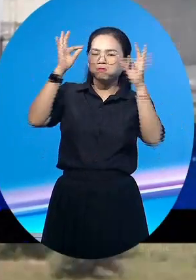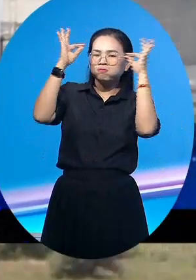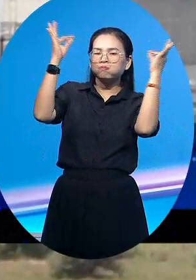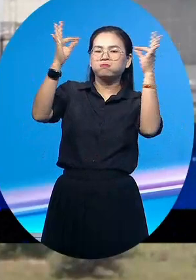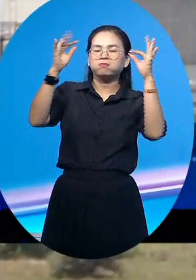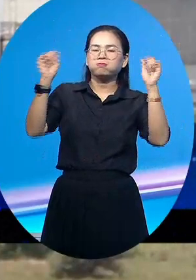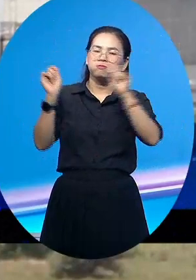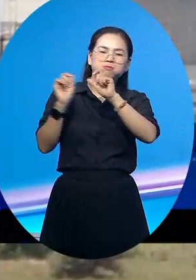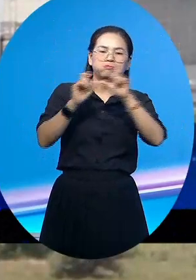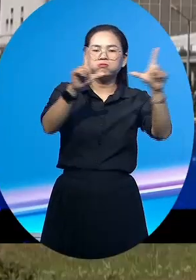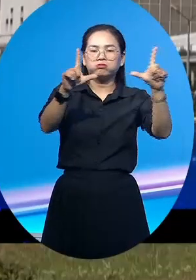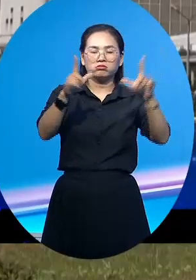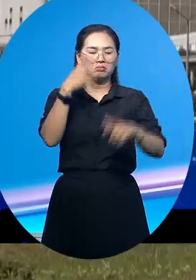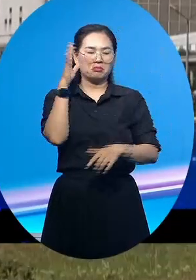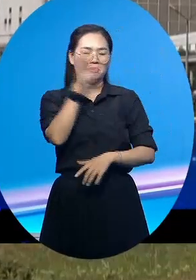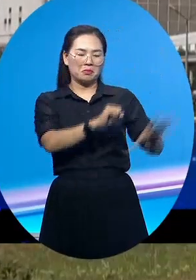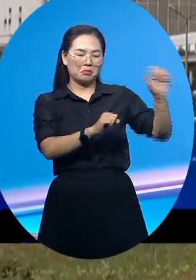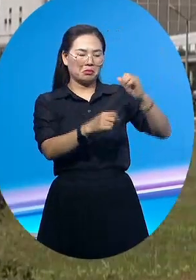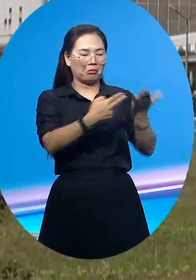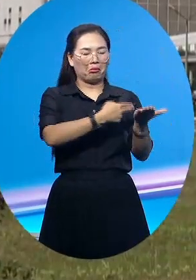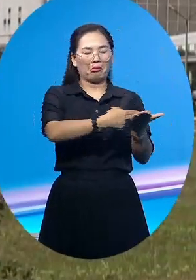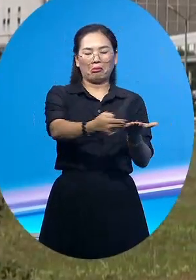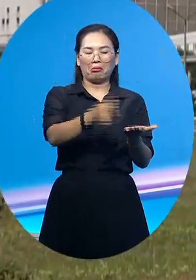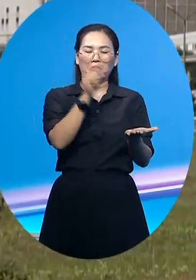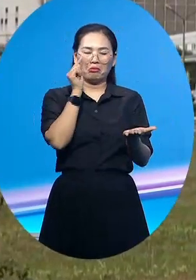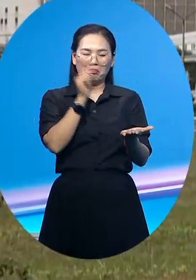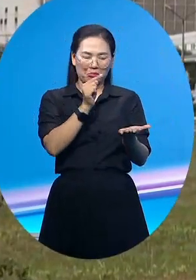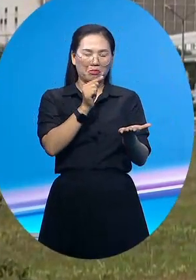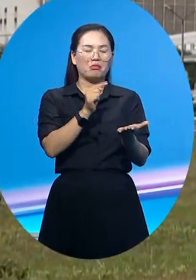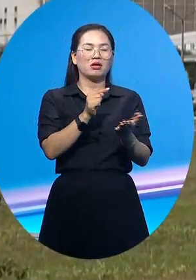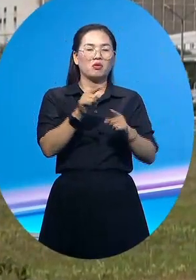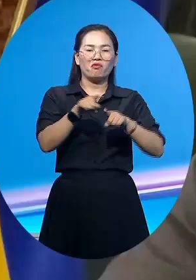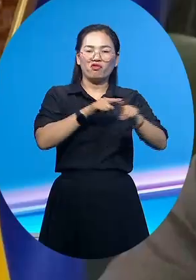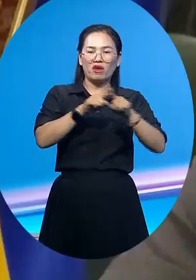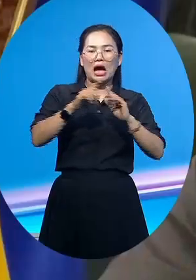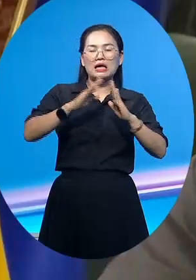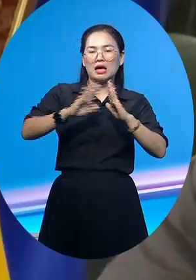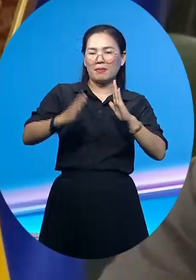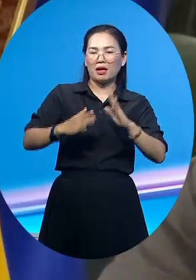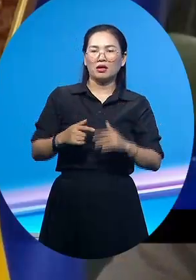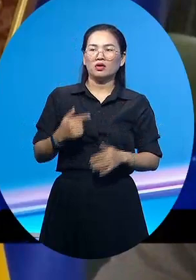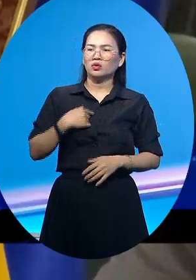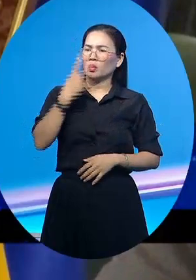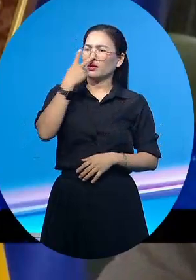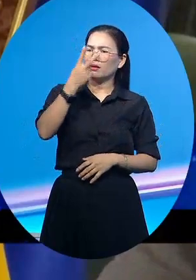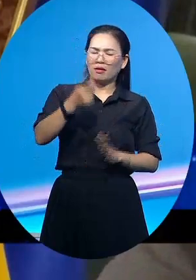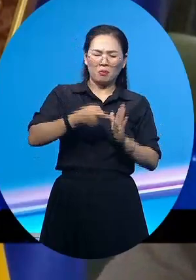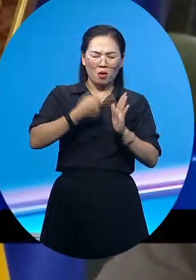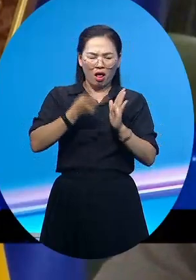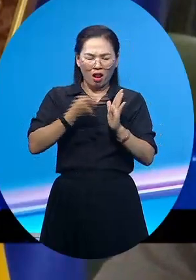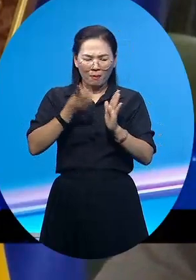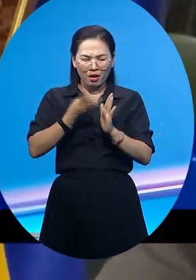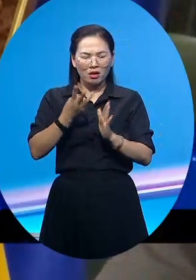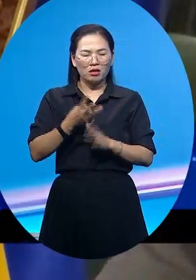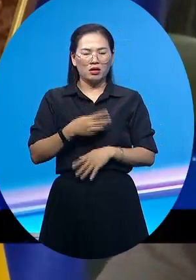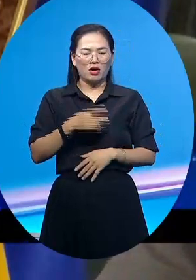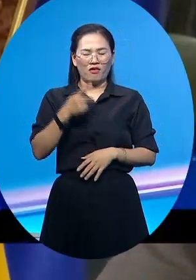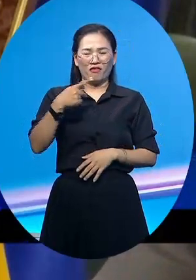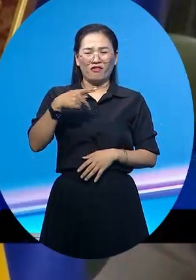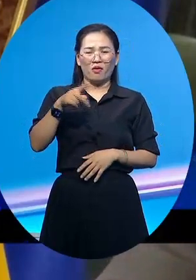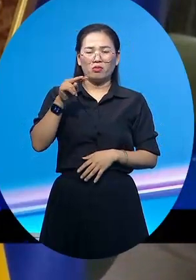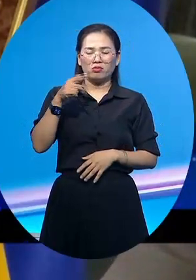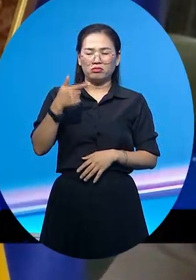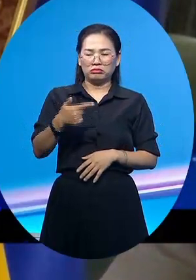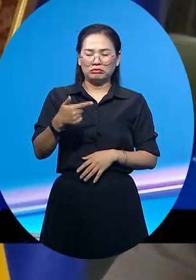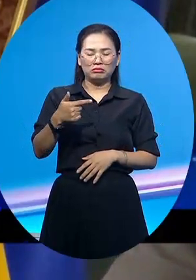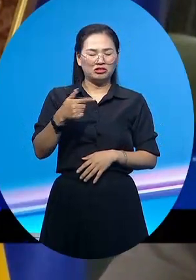thập được thông tin Nga lên kế hoạch tấn công nhà máy và có liên quan đến việc rò rỉ phóng xạ tôi đã nhiều lần lưu ý rằng phóng xạ không bị giới hạn trong biên